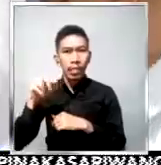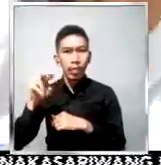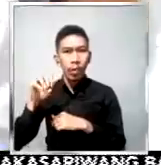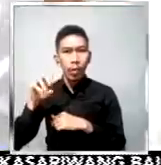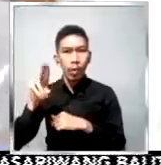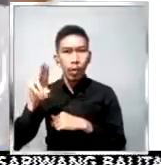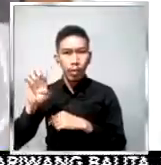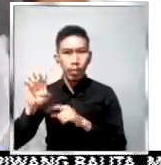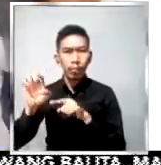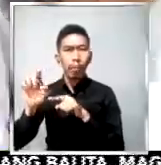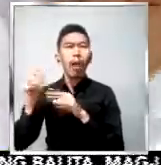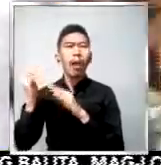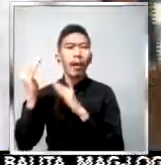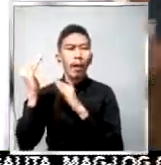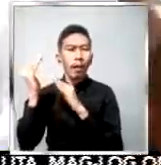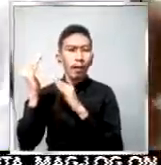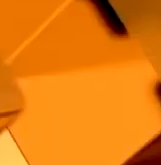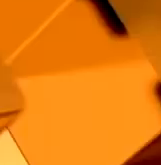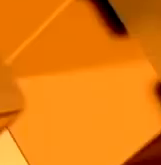ng ikalawang pangulo.